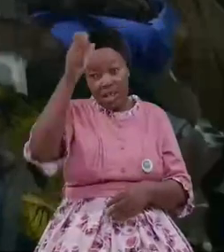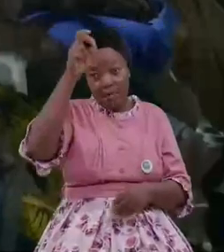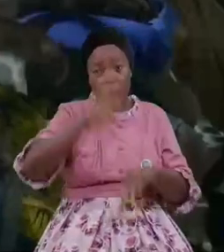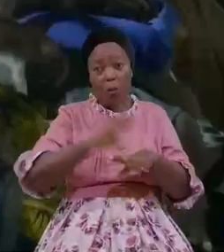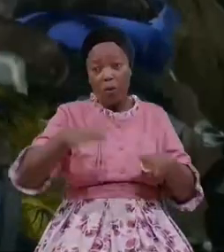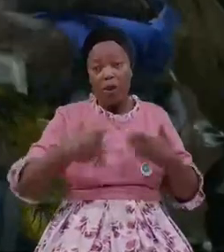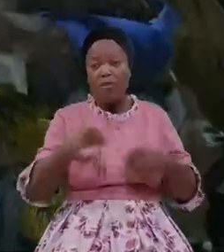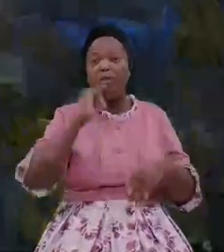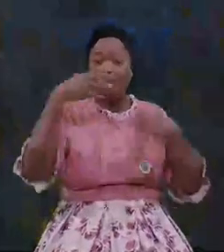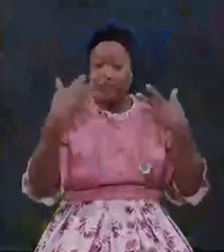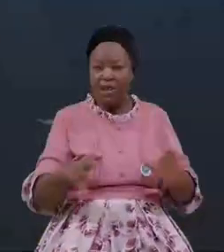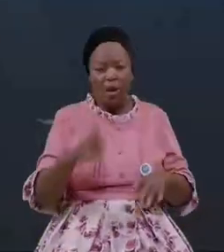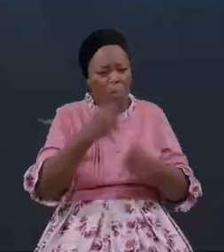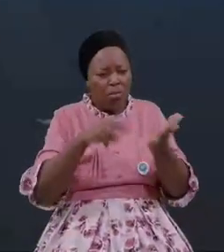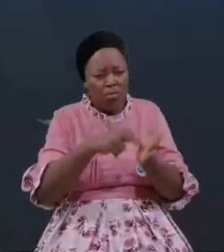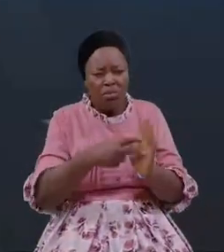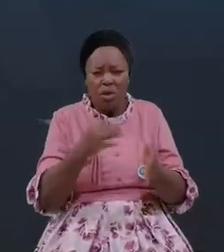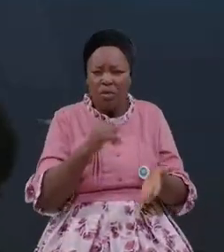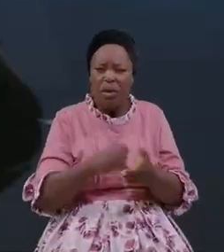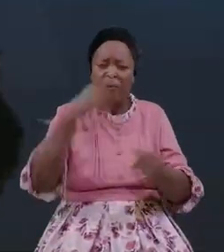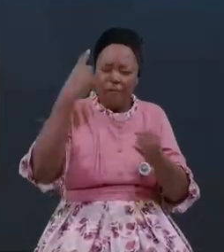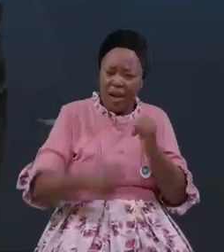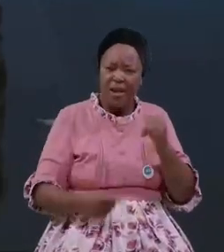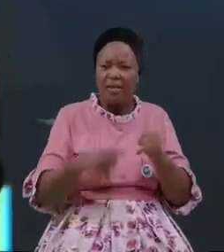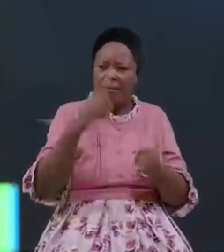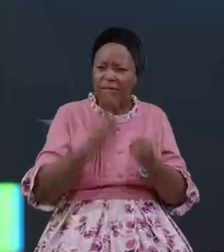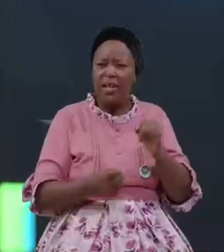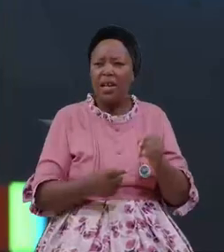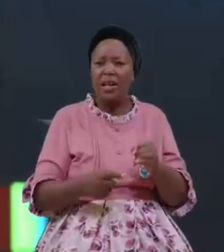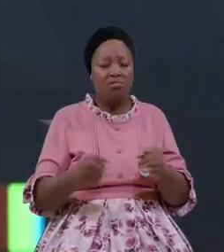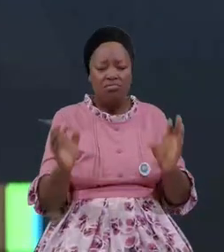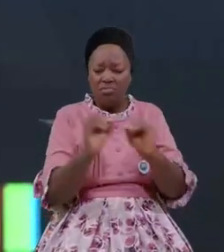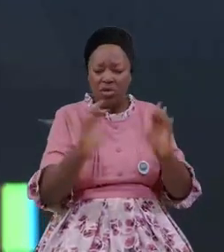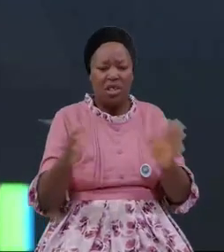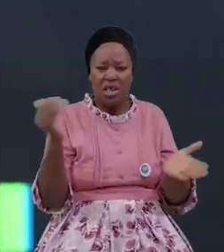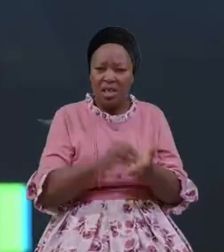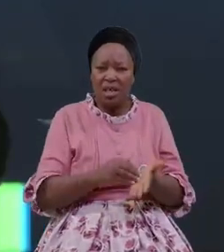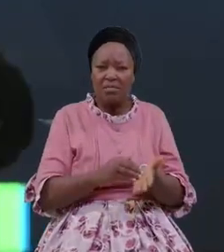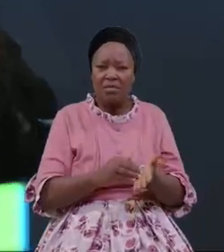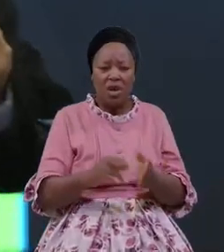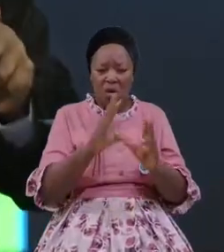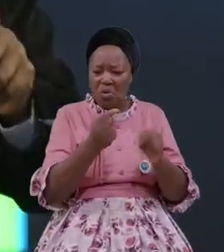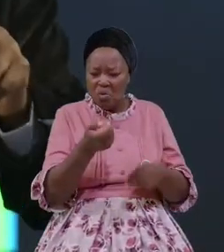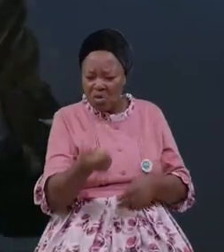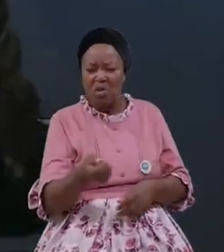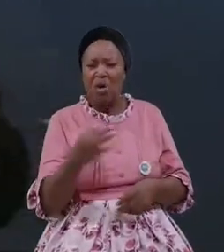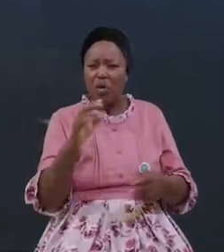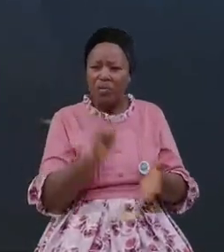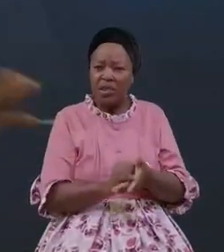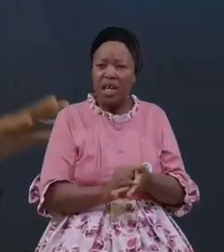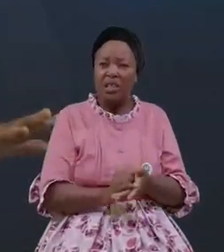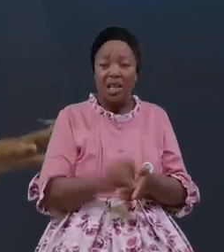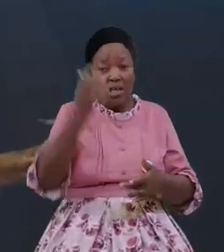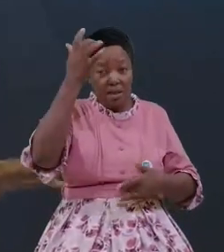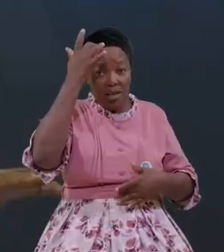accompli qu'est-ce cela veut dire ça dire que finaliser finaliser il y a rien d'autre il y a pas de reste il y a pas de